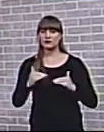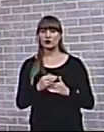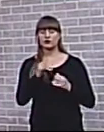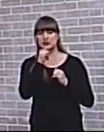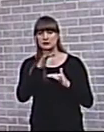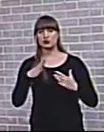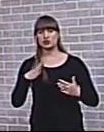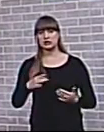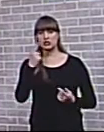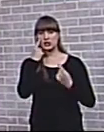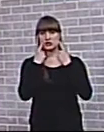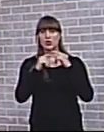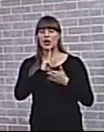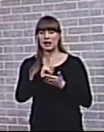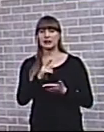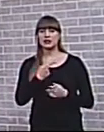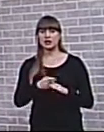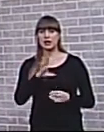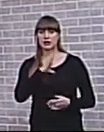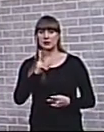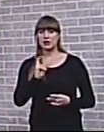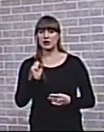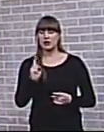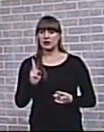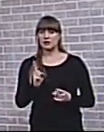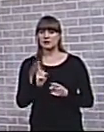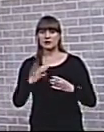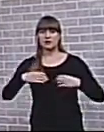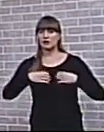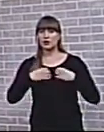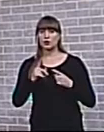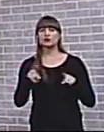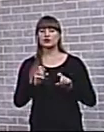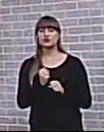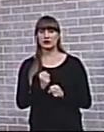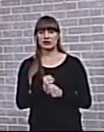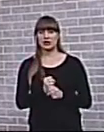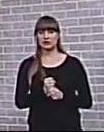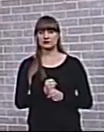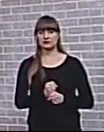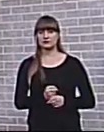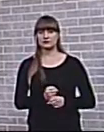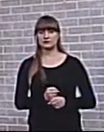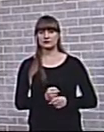сдержать слез. Конечно, это было как гром среди бела дня, да. Ну а что делать?